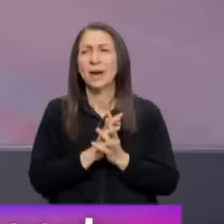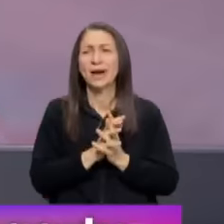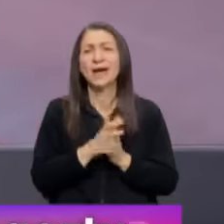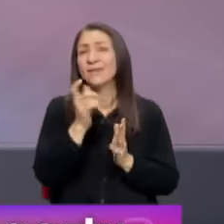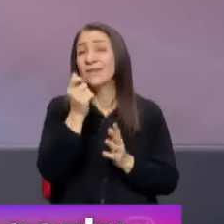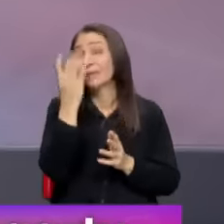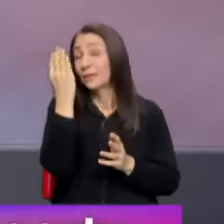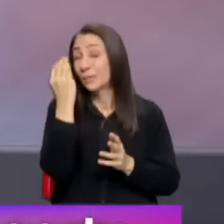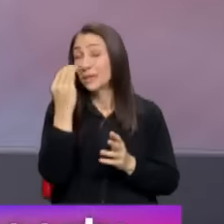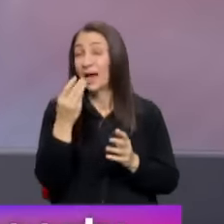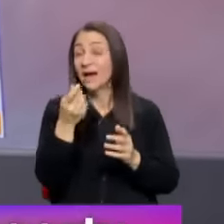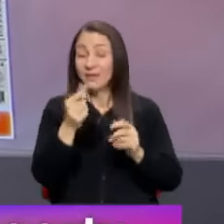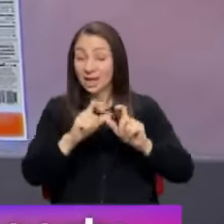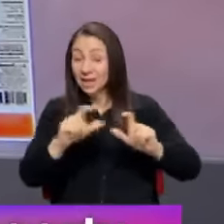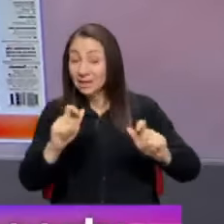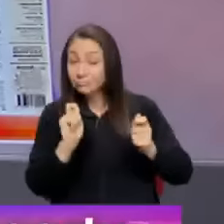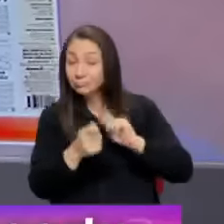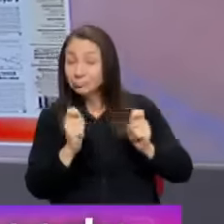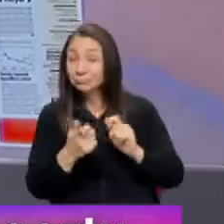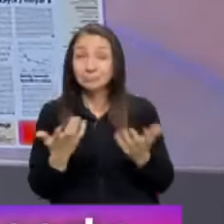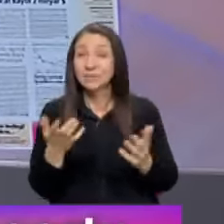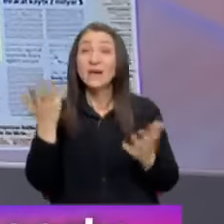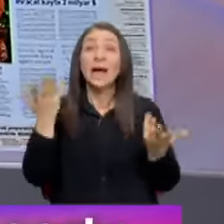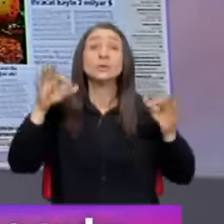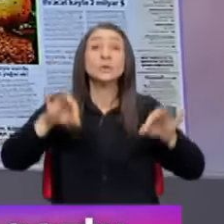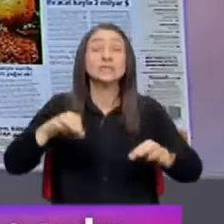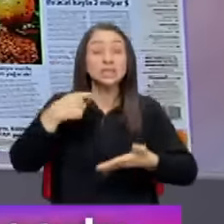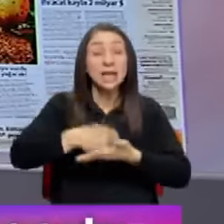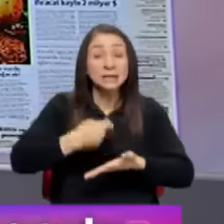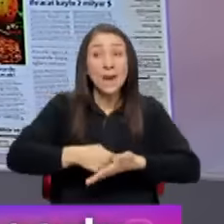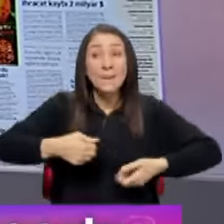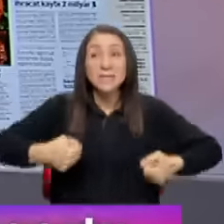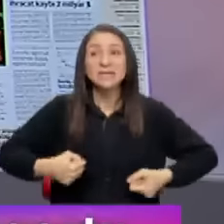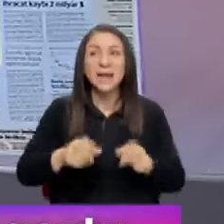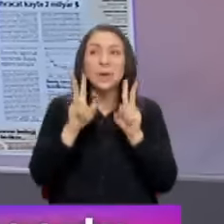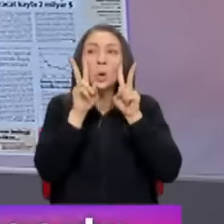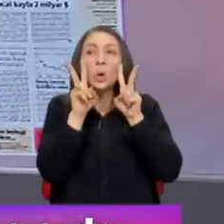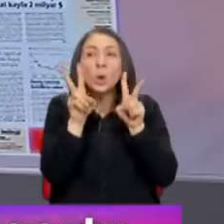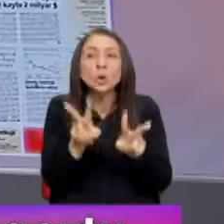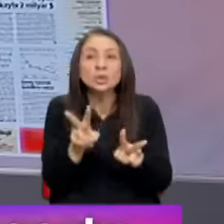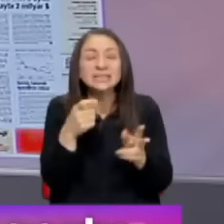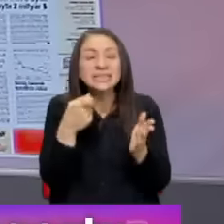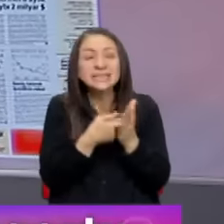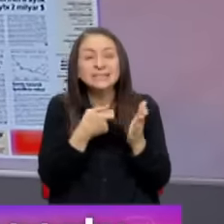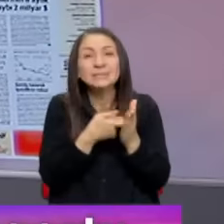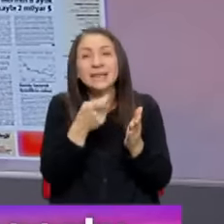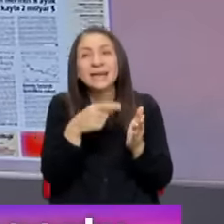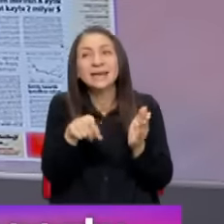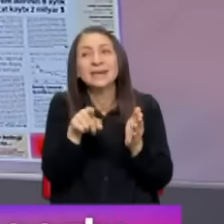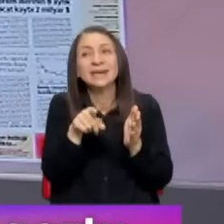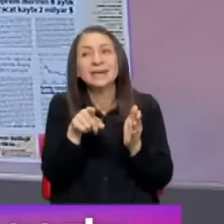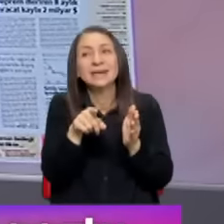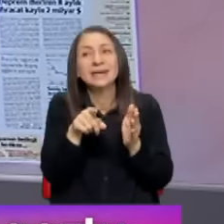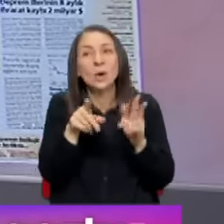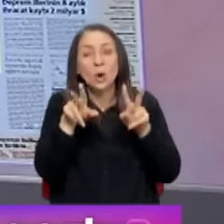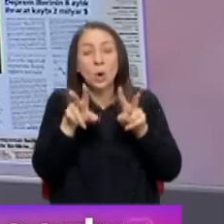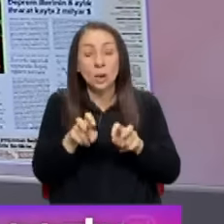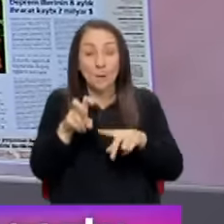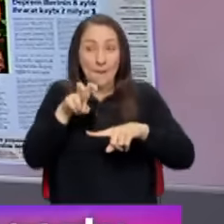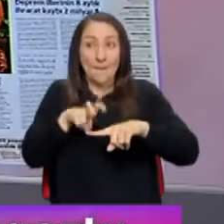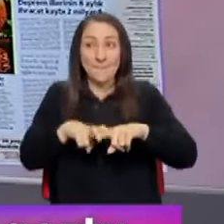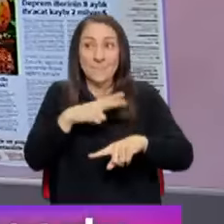Fiyat anlamında, etiket anlamında ya da şu anda çarşıda, pazarda gördüğünüz isimleri, koltuk sahibi